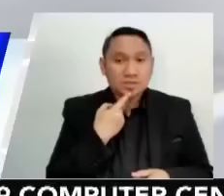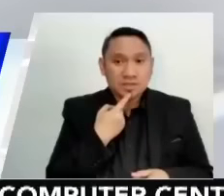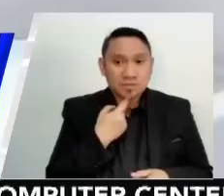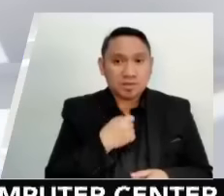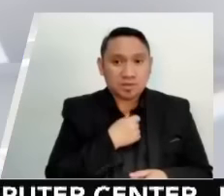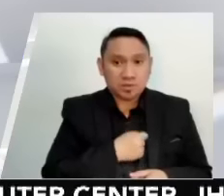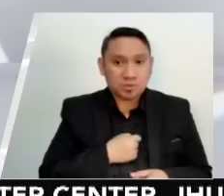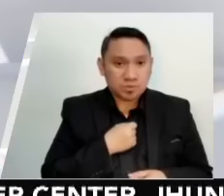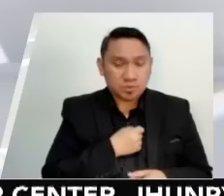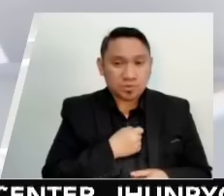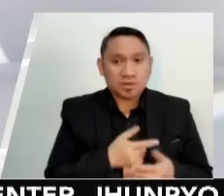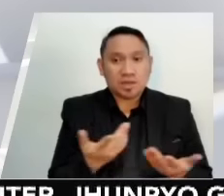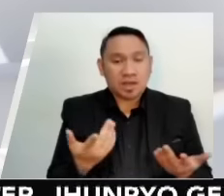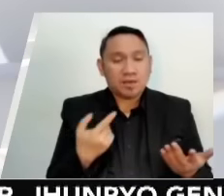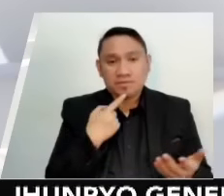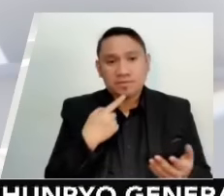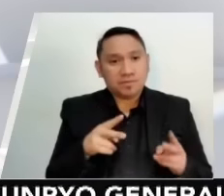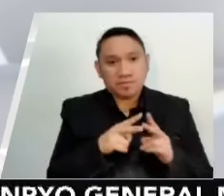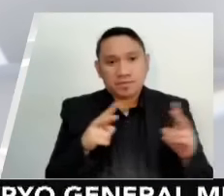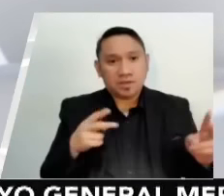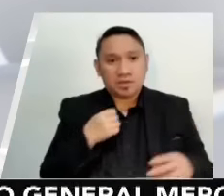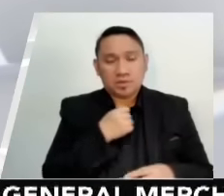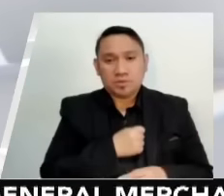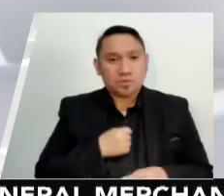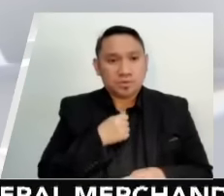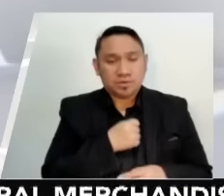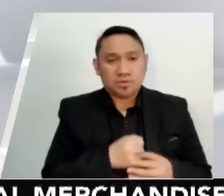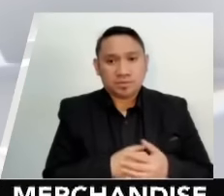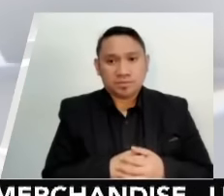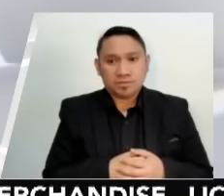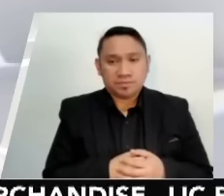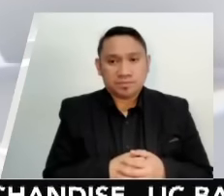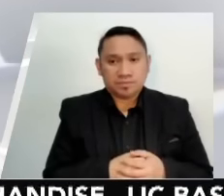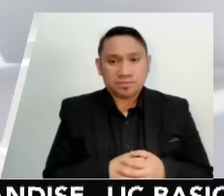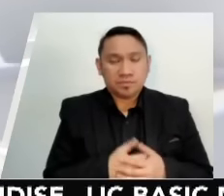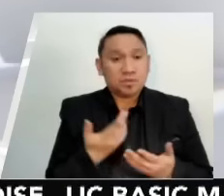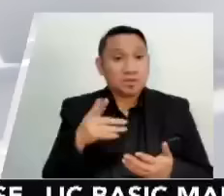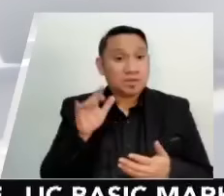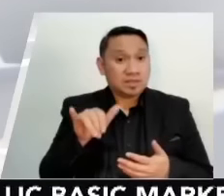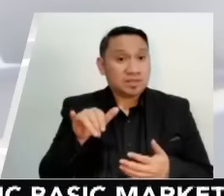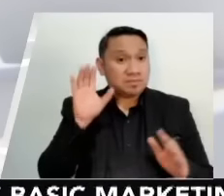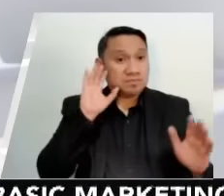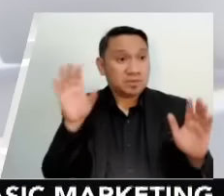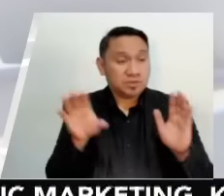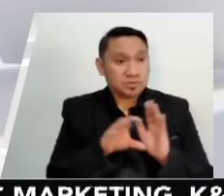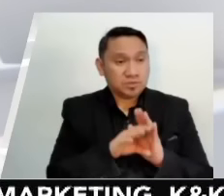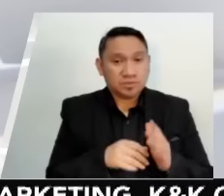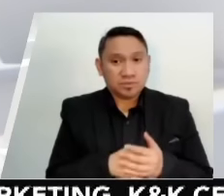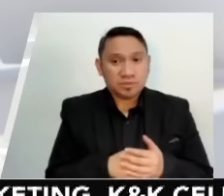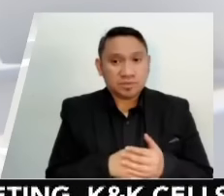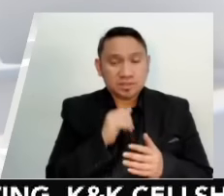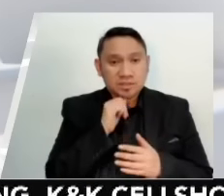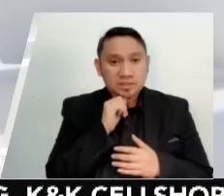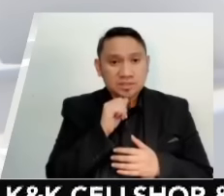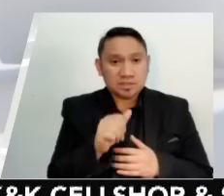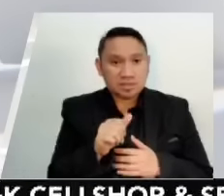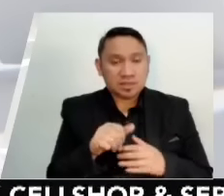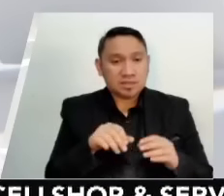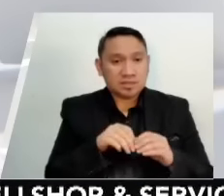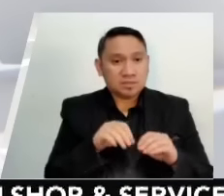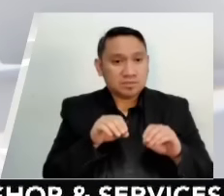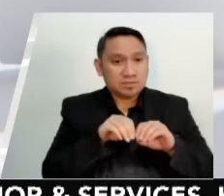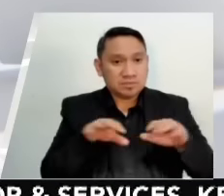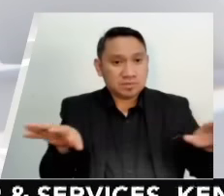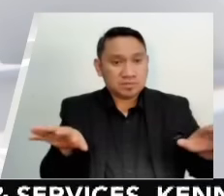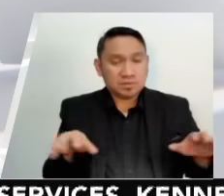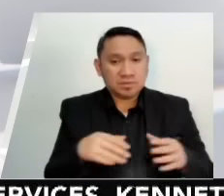humihingi ng paumanhin din kasi actually yung picture po na yon ay it was not supposed to be disseminated publicly. Nakita